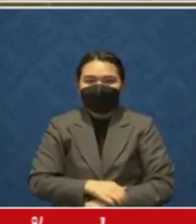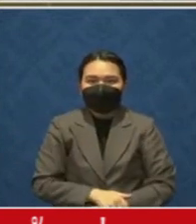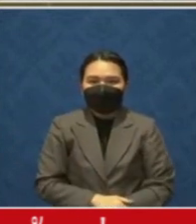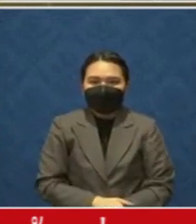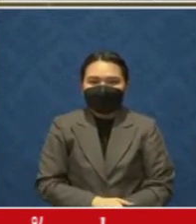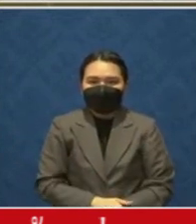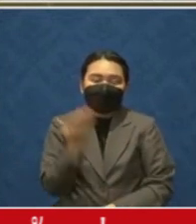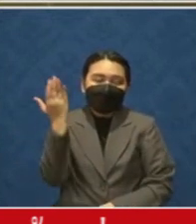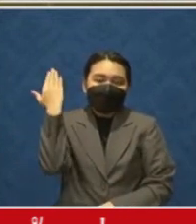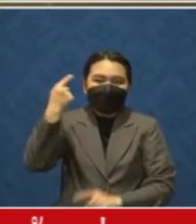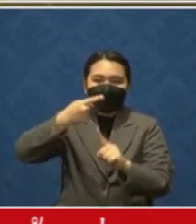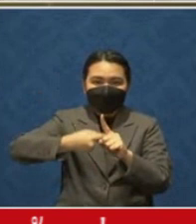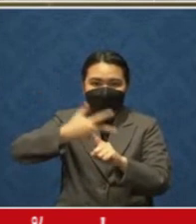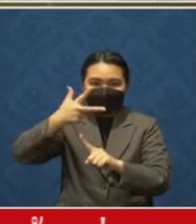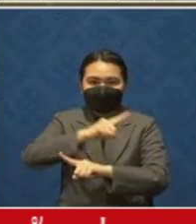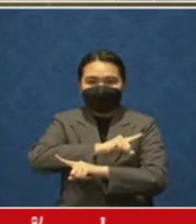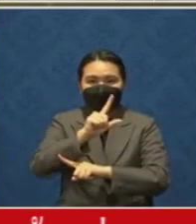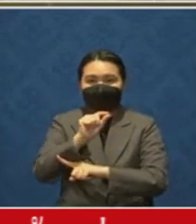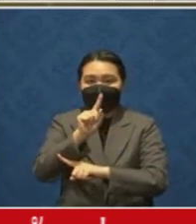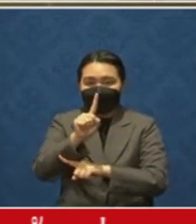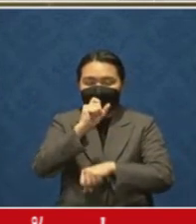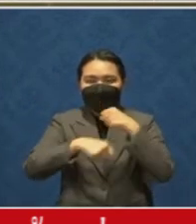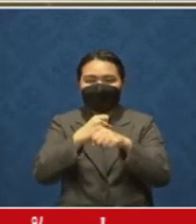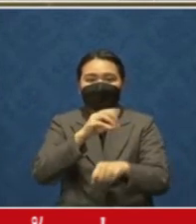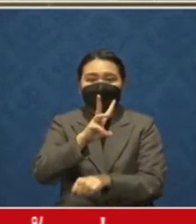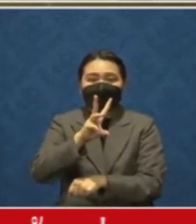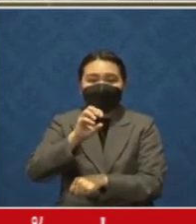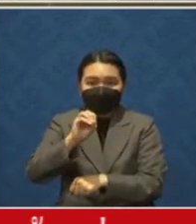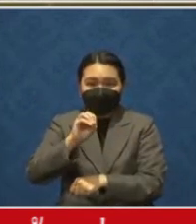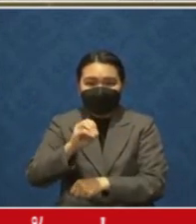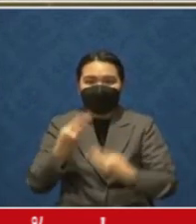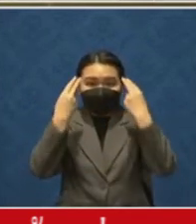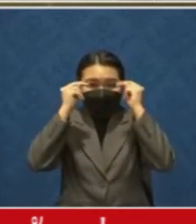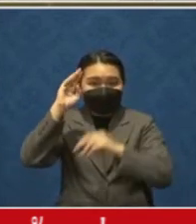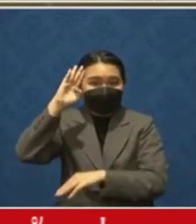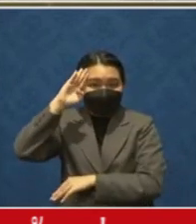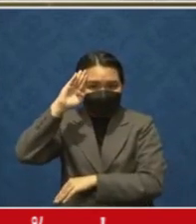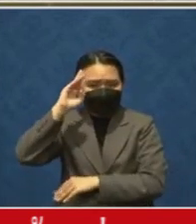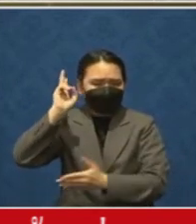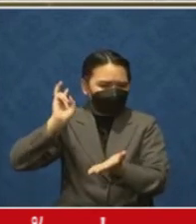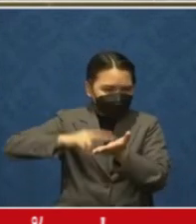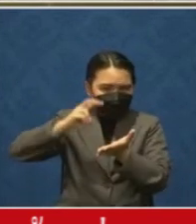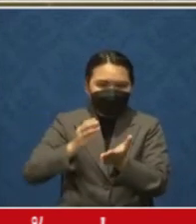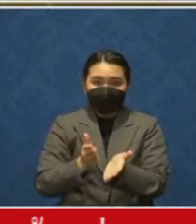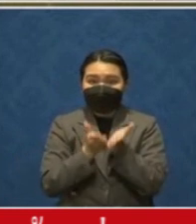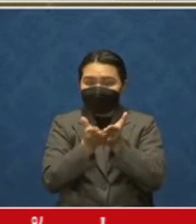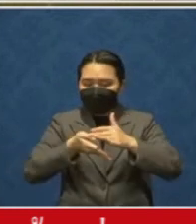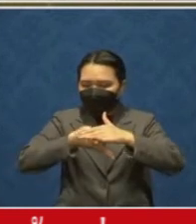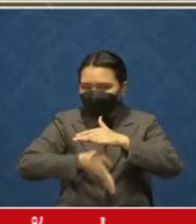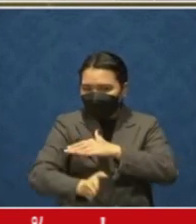ำเมื่อวันที่21มีนาปี60ครับบิ๊กตู่การันตีเรือดำน้ำจีนถูก